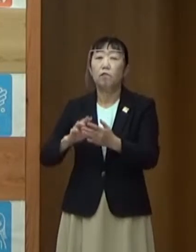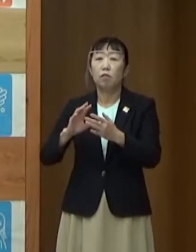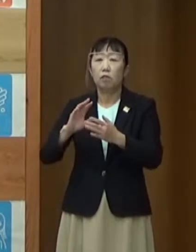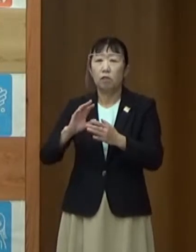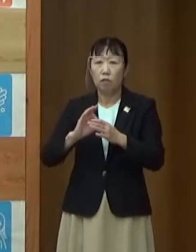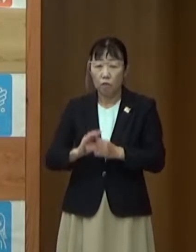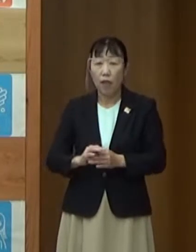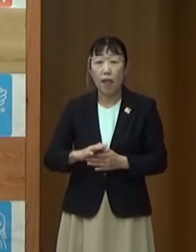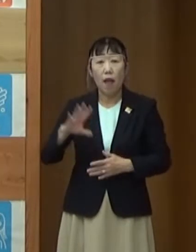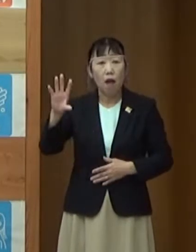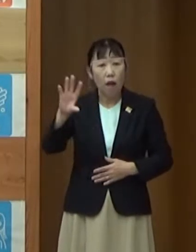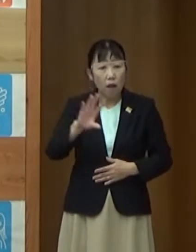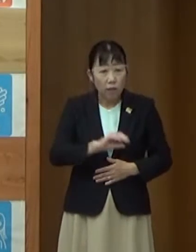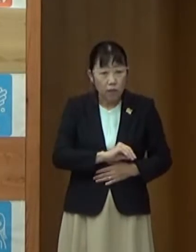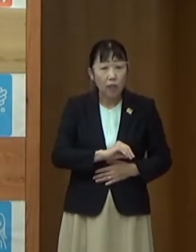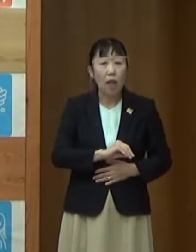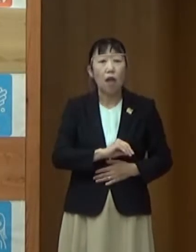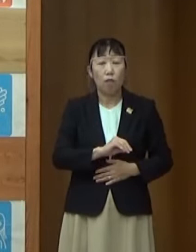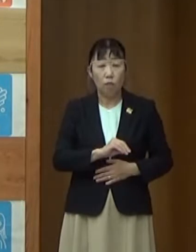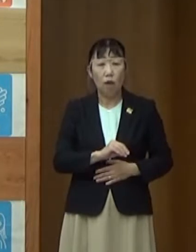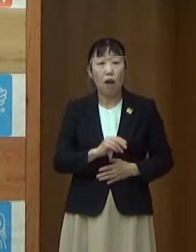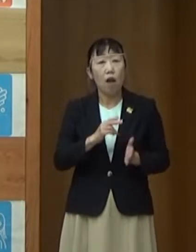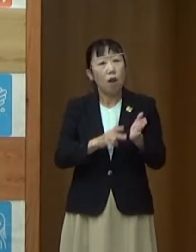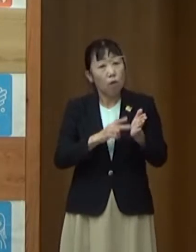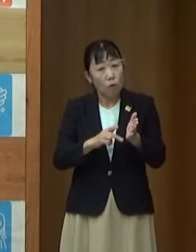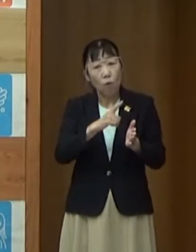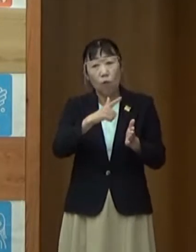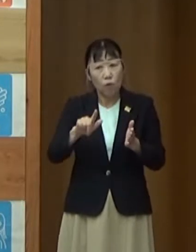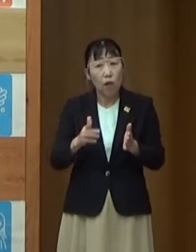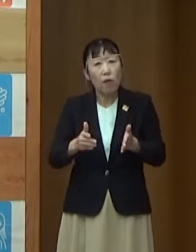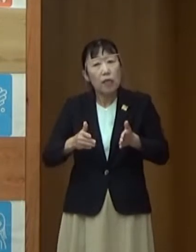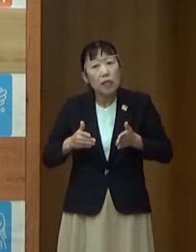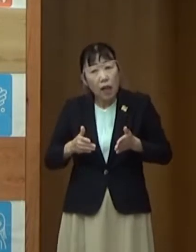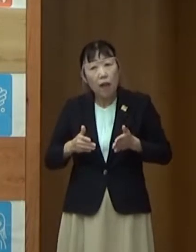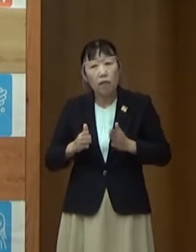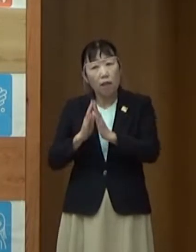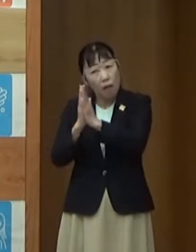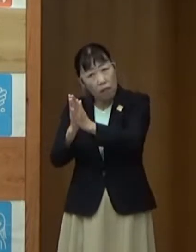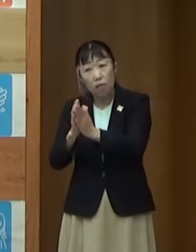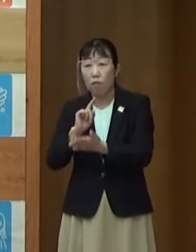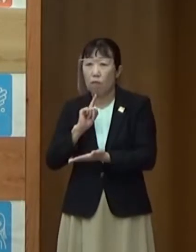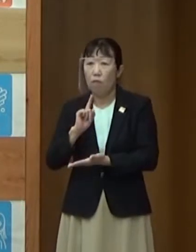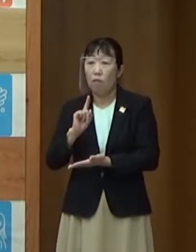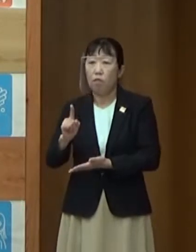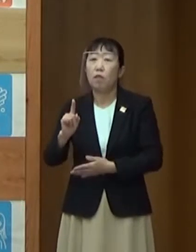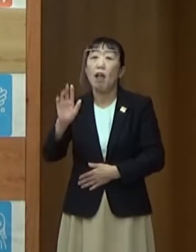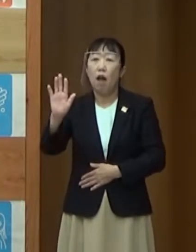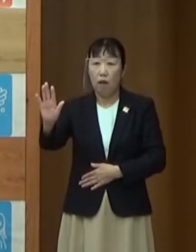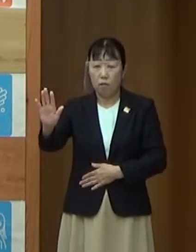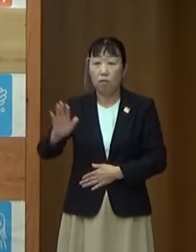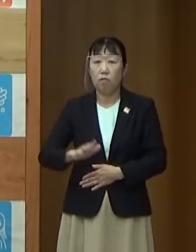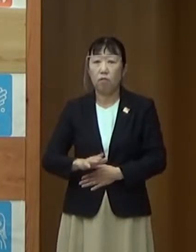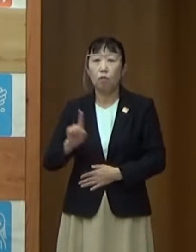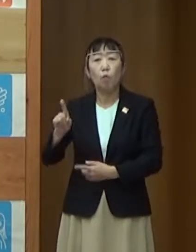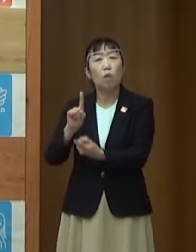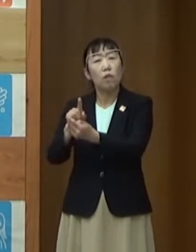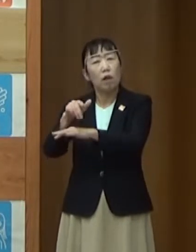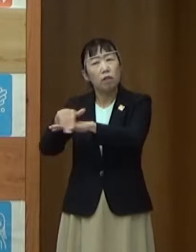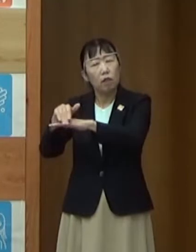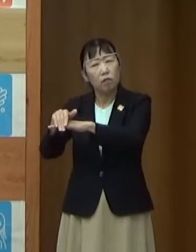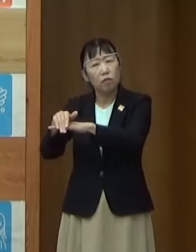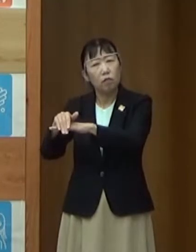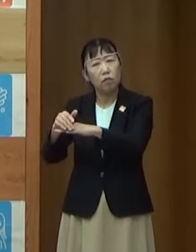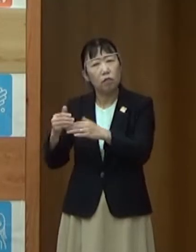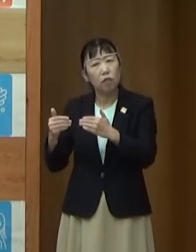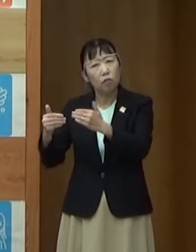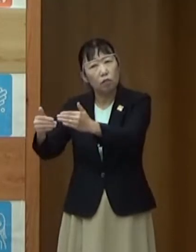や旅行などですね、控えましょうということになってますから、そこはそういった対策を取られる